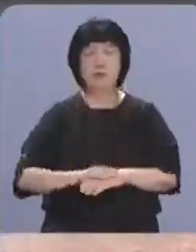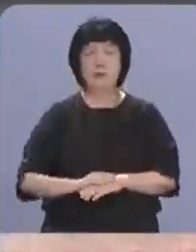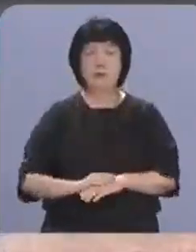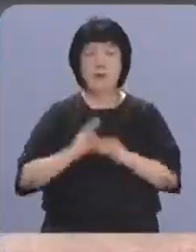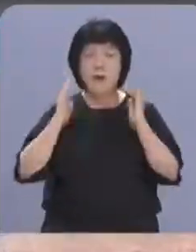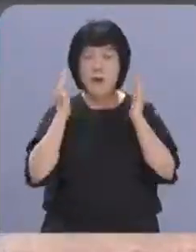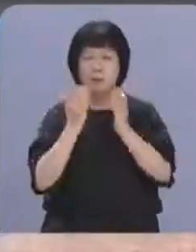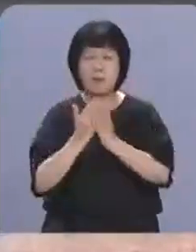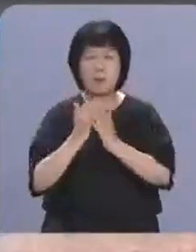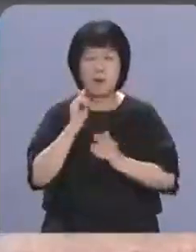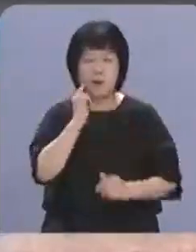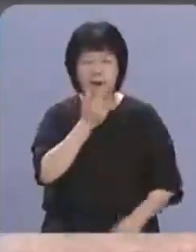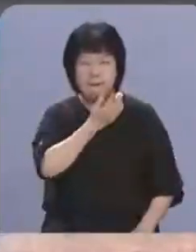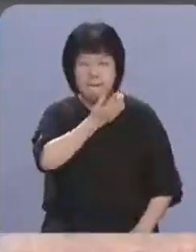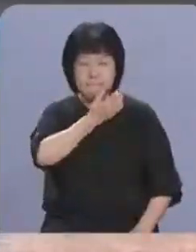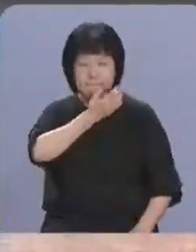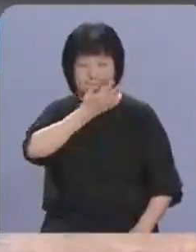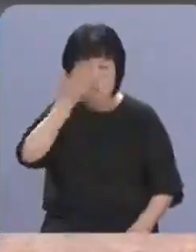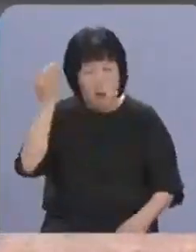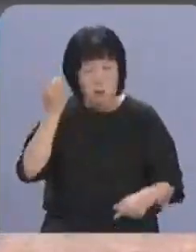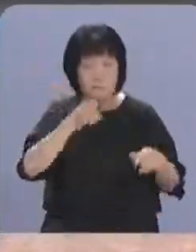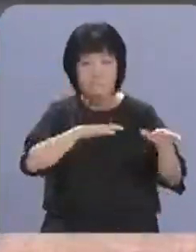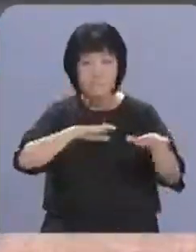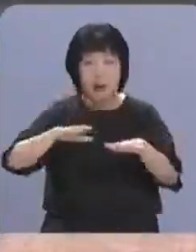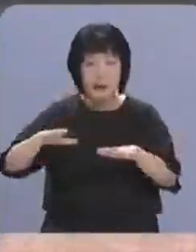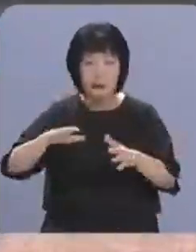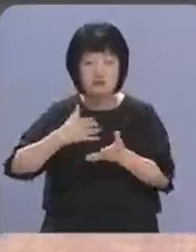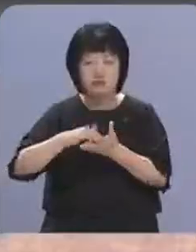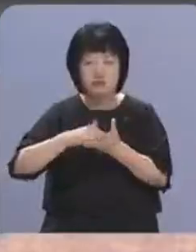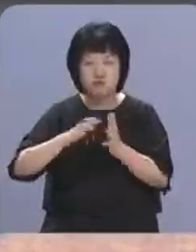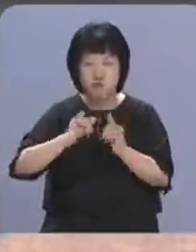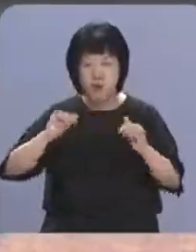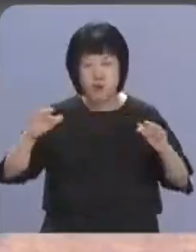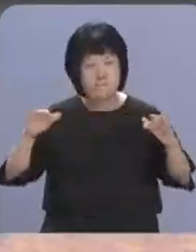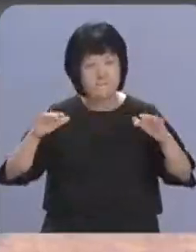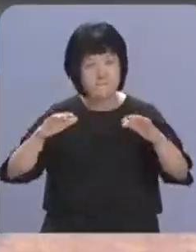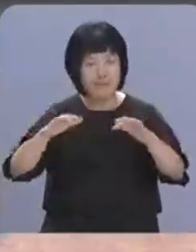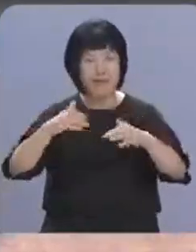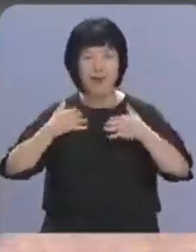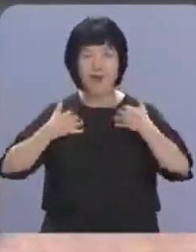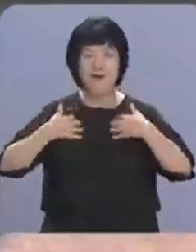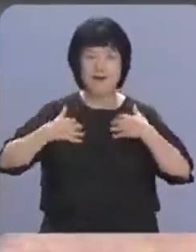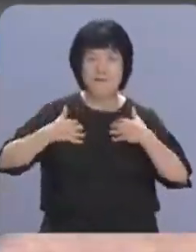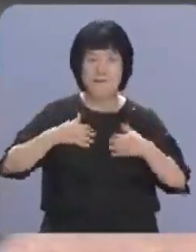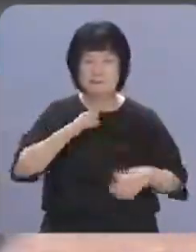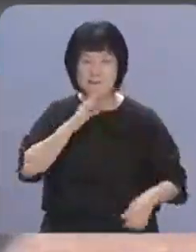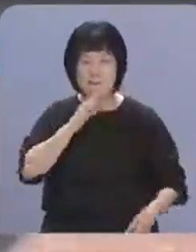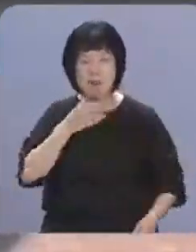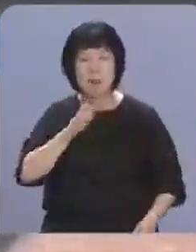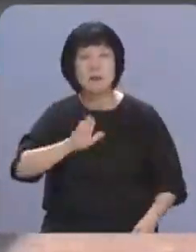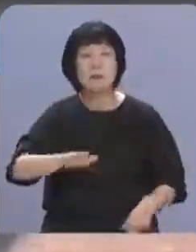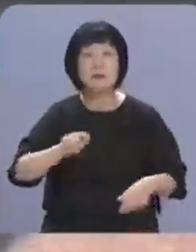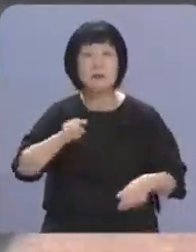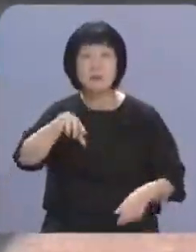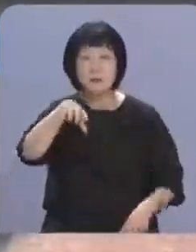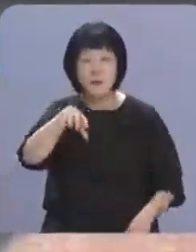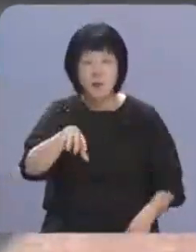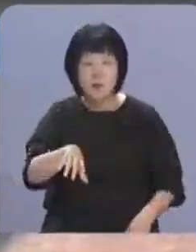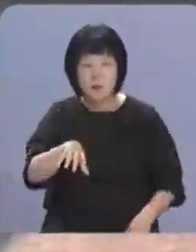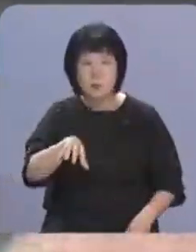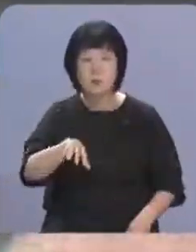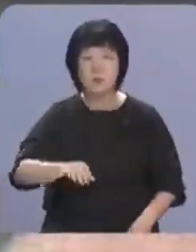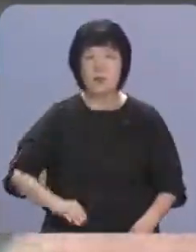이 아름다운 바다에 수백만의 사람이 찾아와서 즐기지만 이곳에 새 주민이